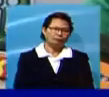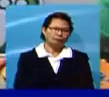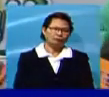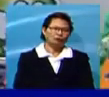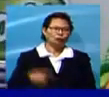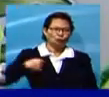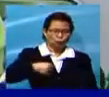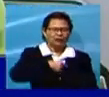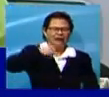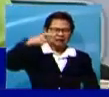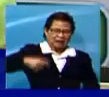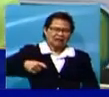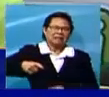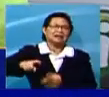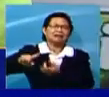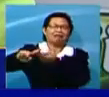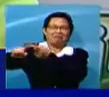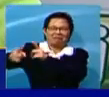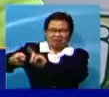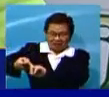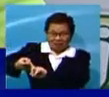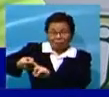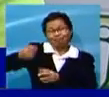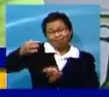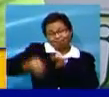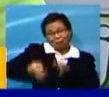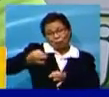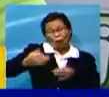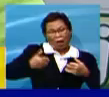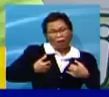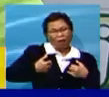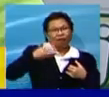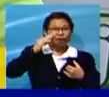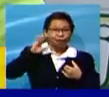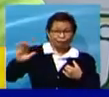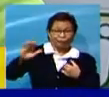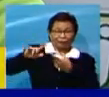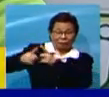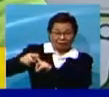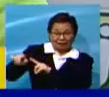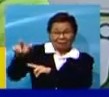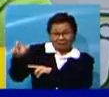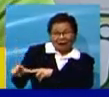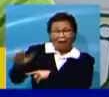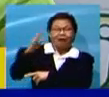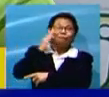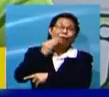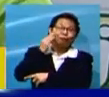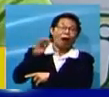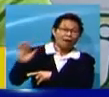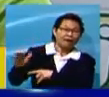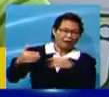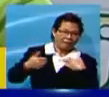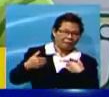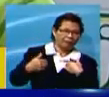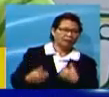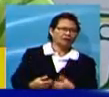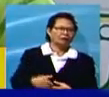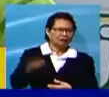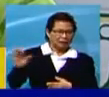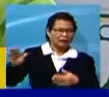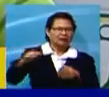We need a partner number one, kalau boleh dia ada experience on that in this area. Secondly, they have a muscle, they